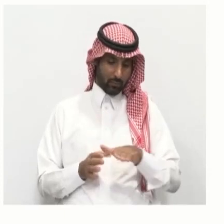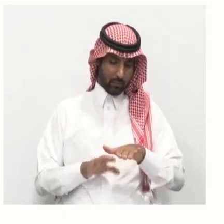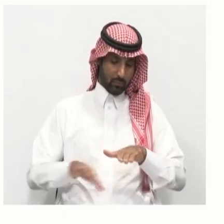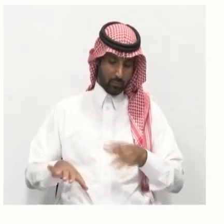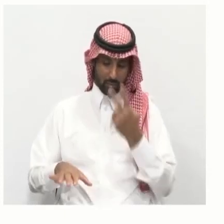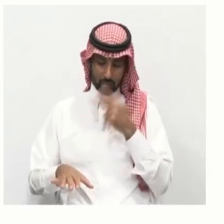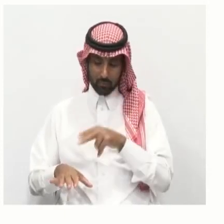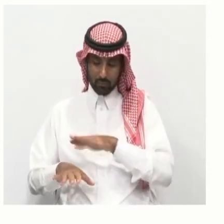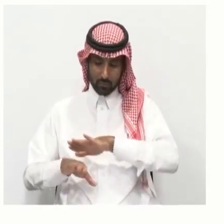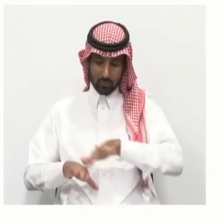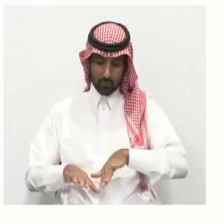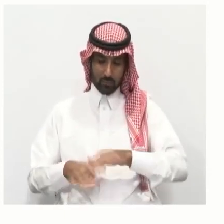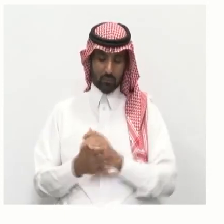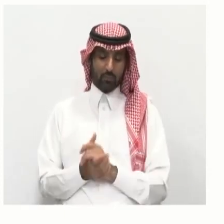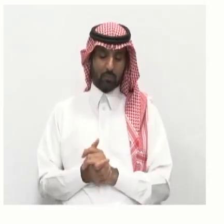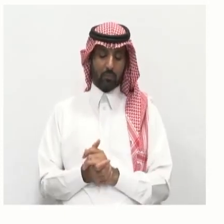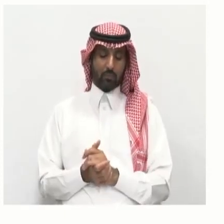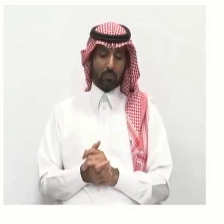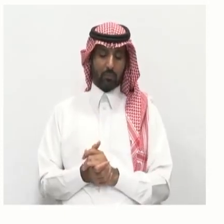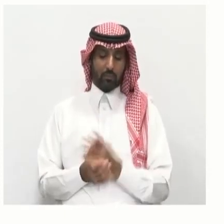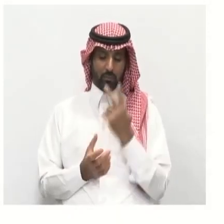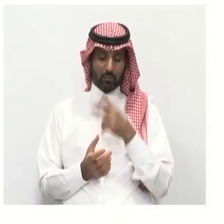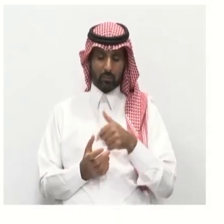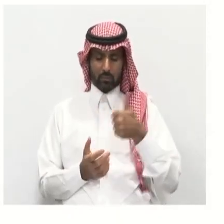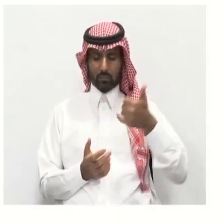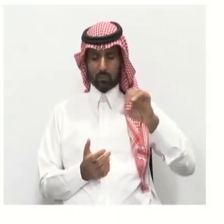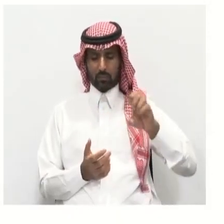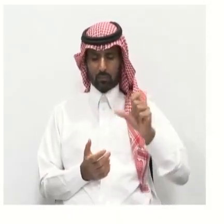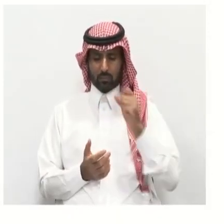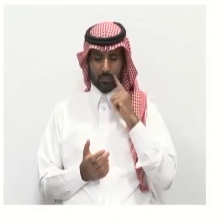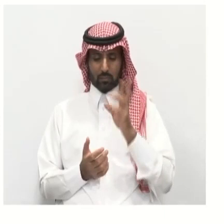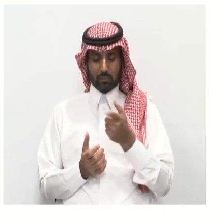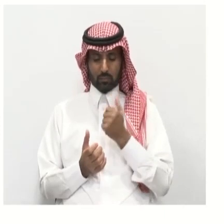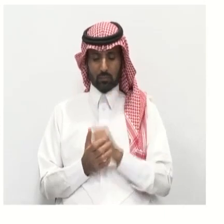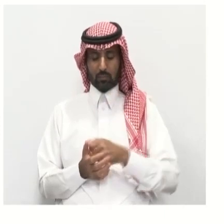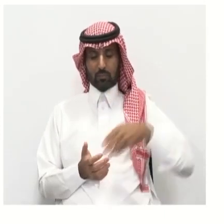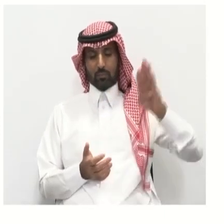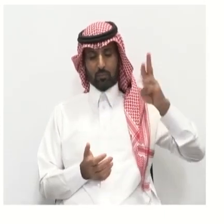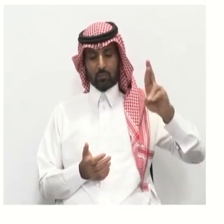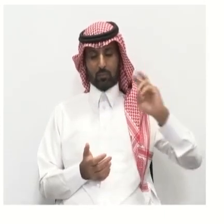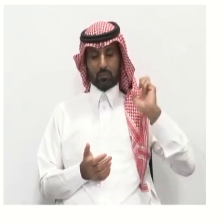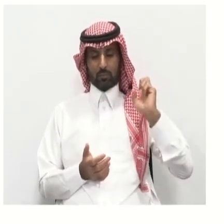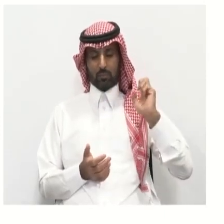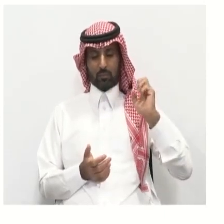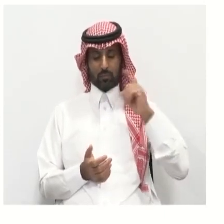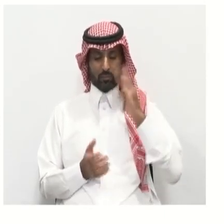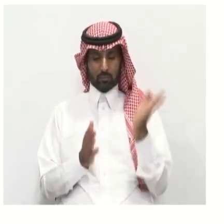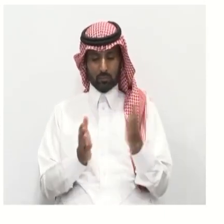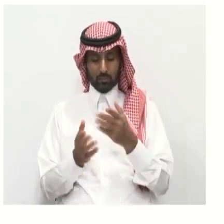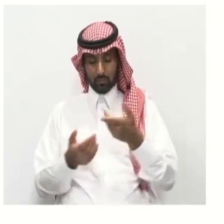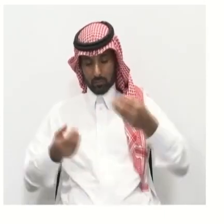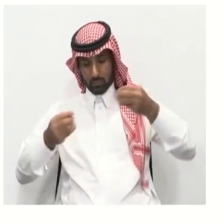المتفرجه نستثني الايونات المتفرجه الايونات المتفرجه اللي موجوده امامي اللي هي البي ار لاحظ انه البي ار داخل في